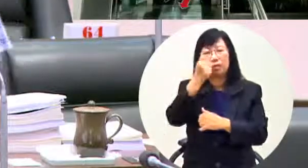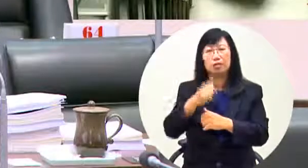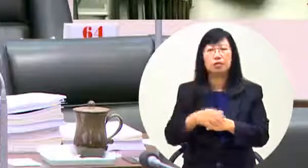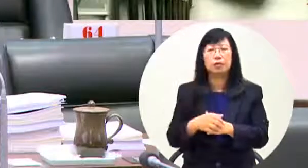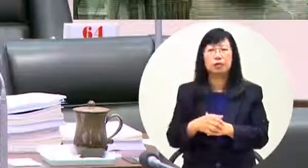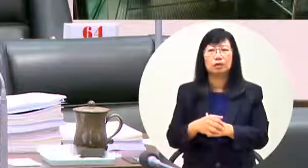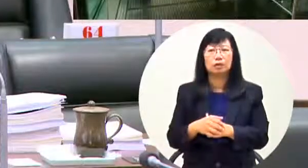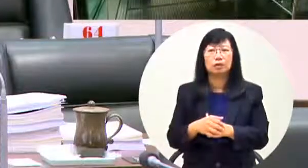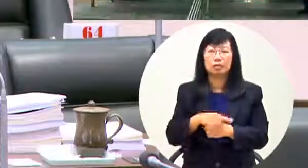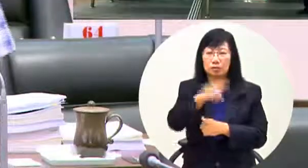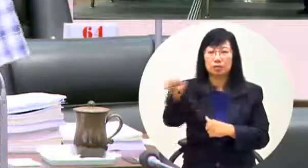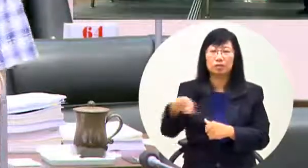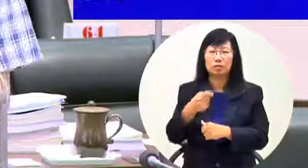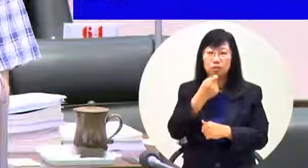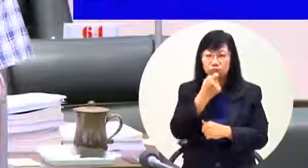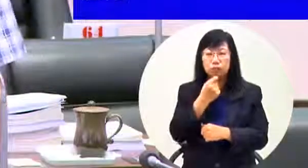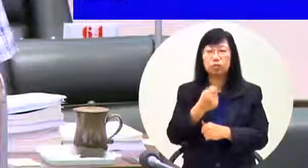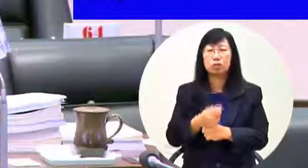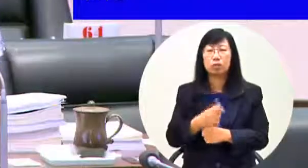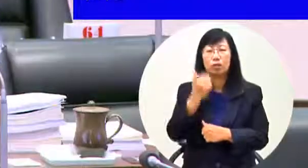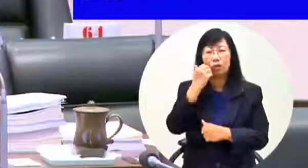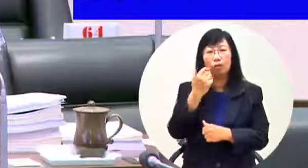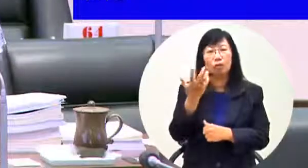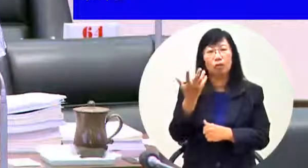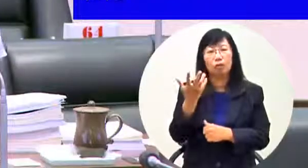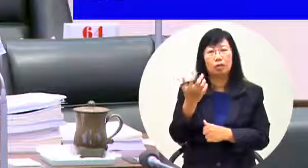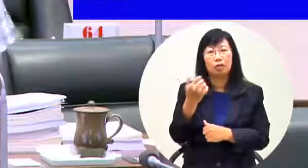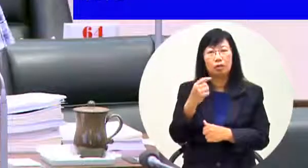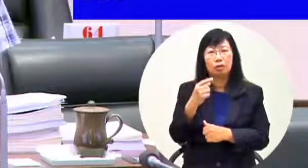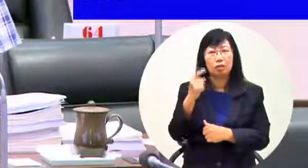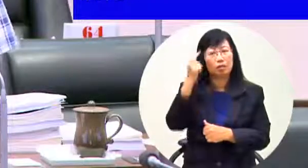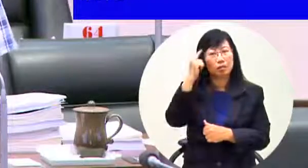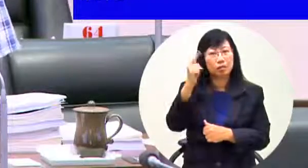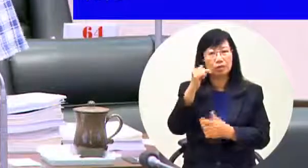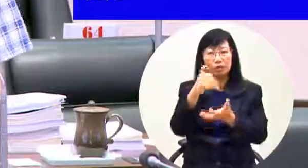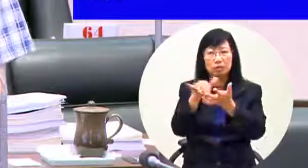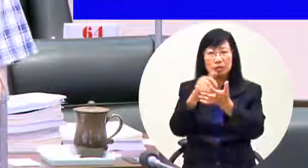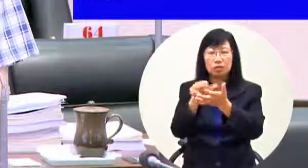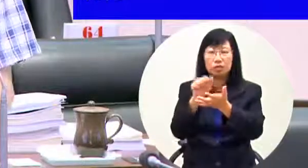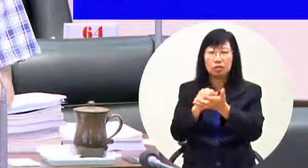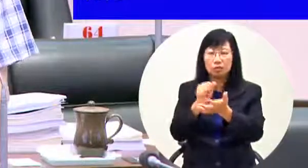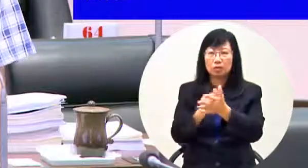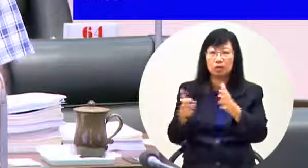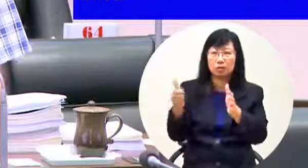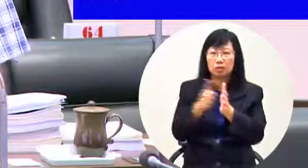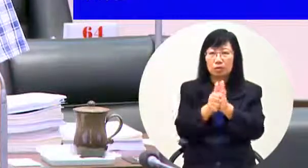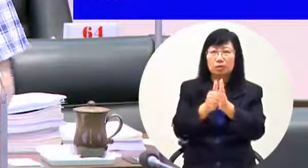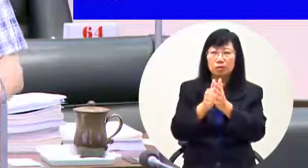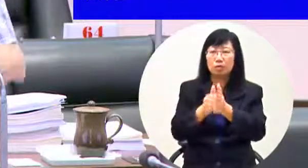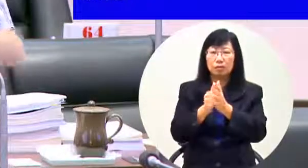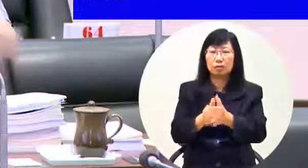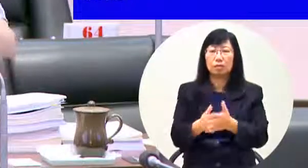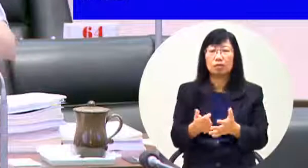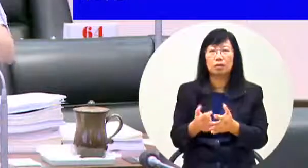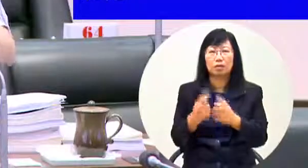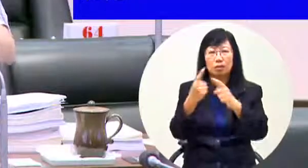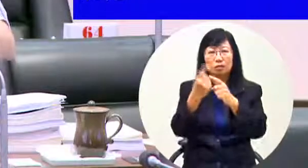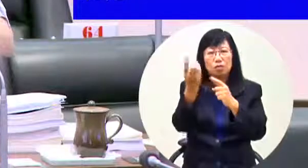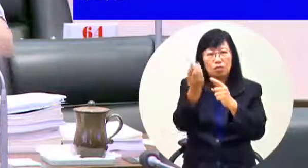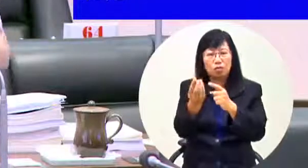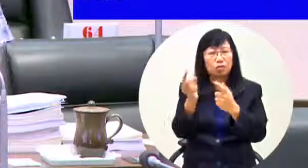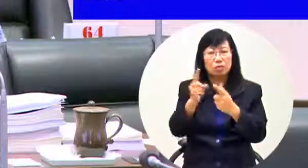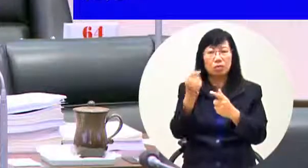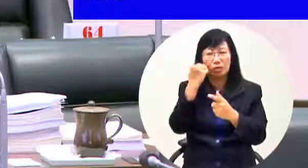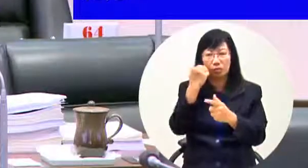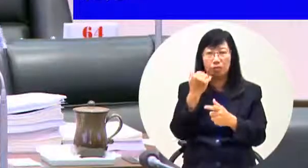然你说光是运量怎样，哦，在那自然成长很慢啊。如果做得温馨一点，好，这个请市